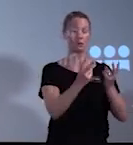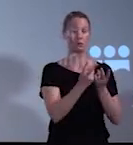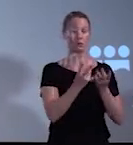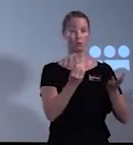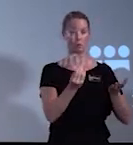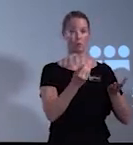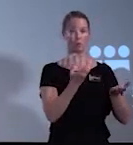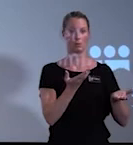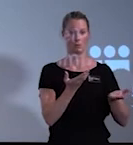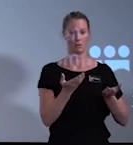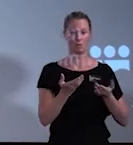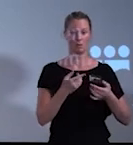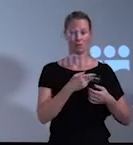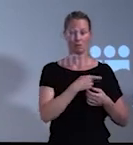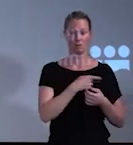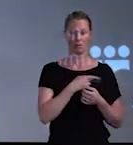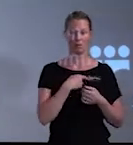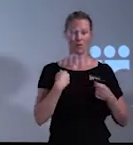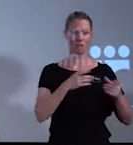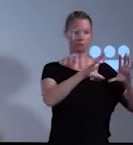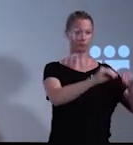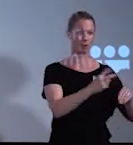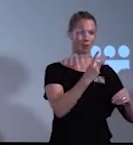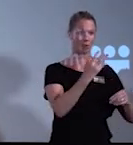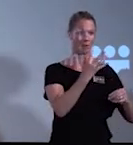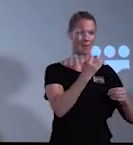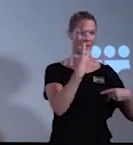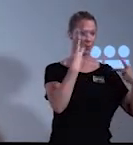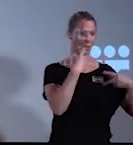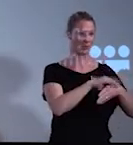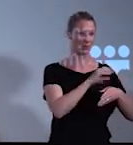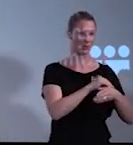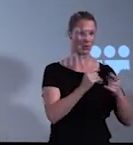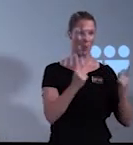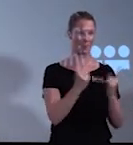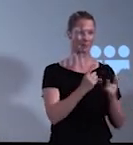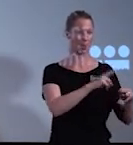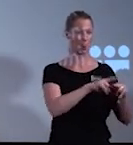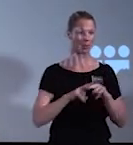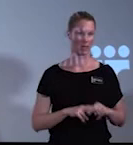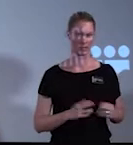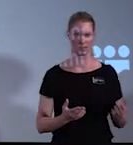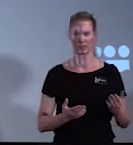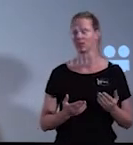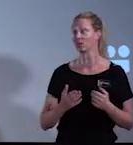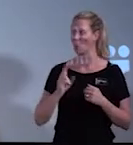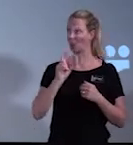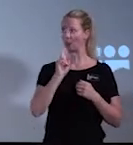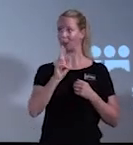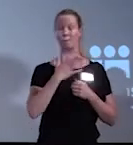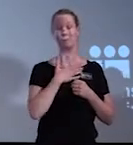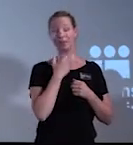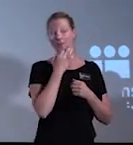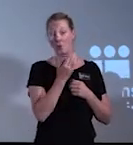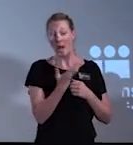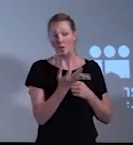drivit igenom det här. Och då har ni släckt ner 230 biografer i Sverige i de minsta orterna. Så att det är min